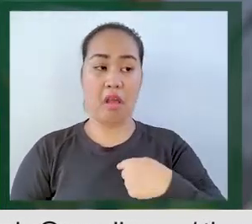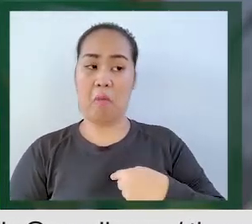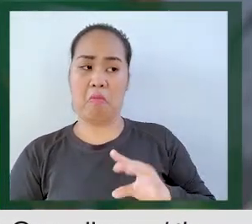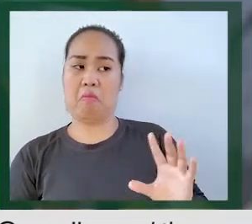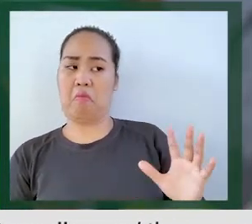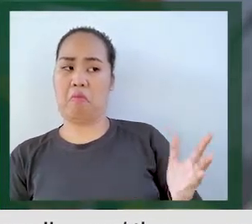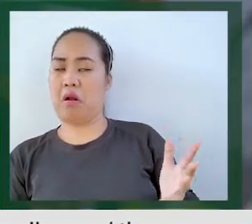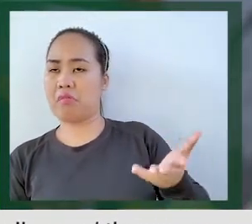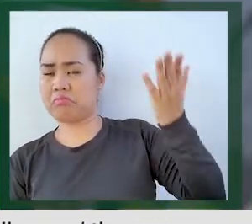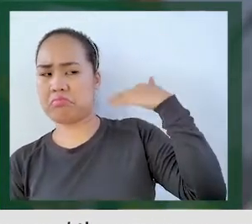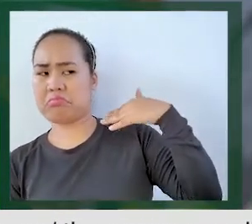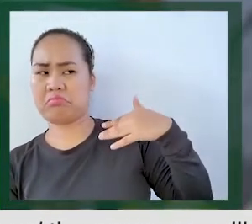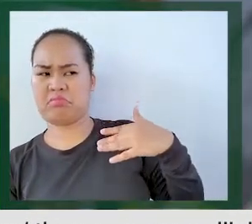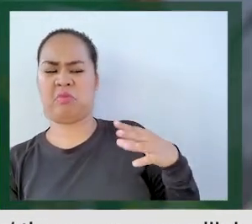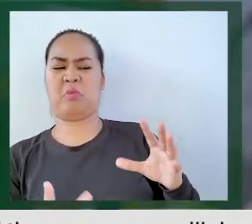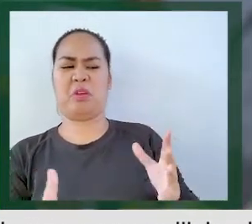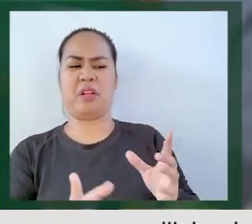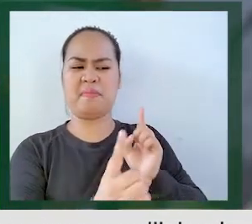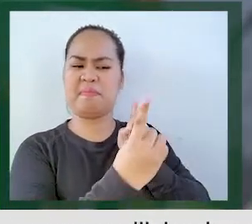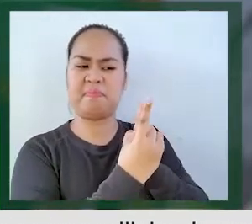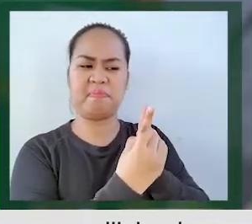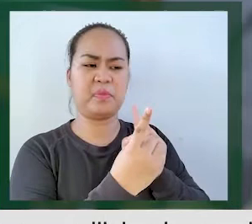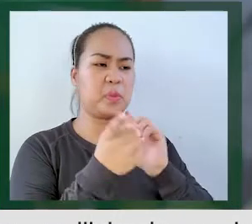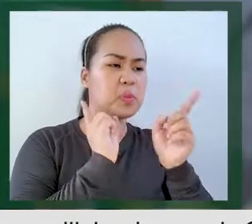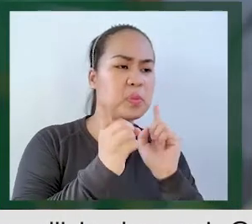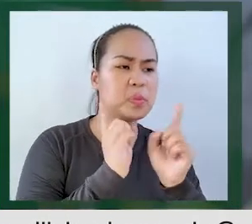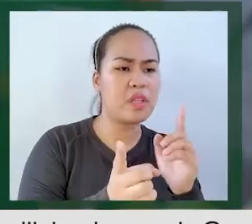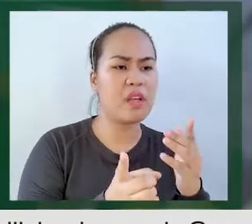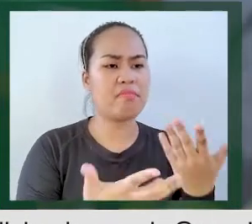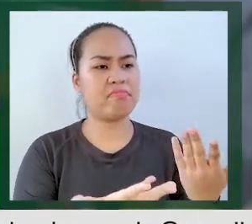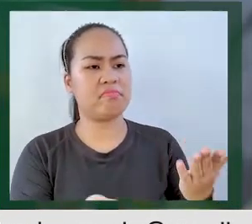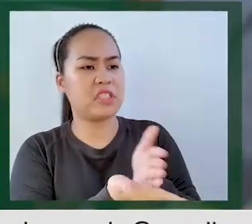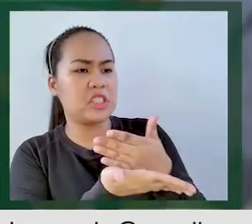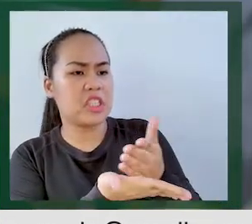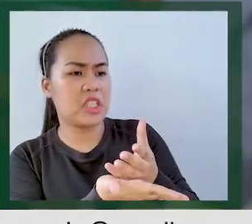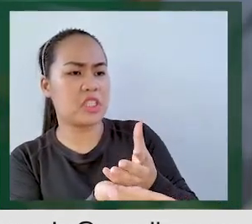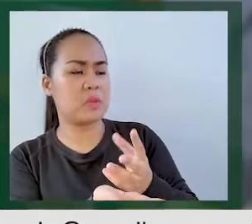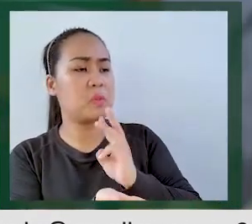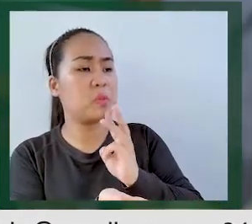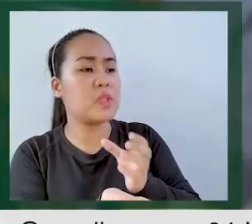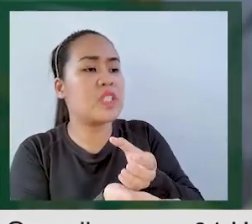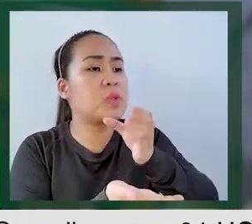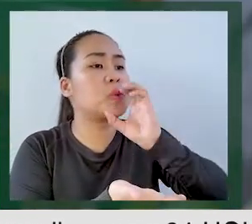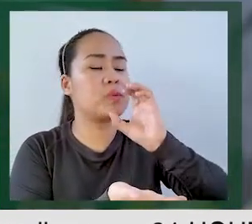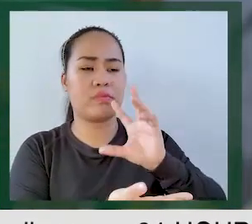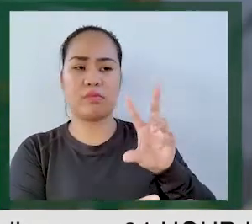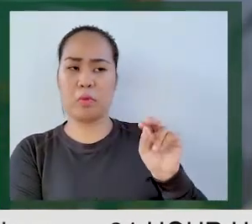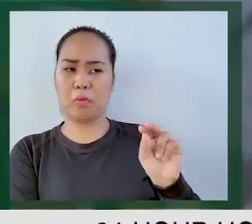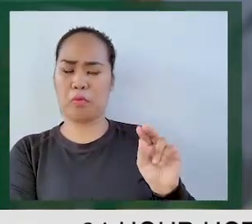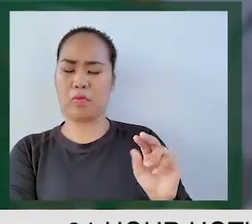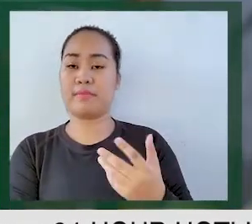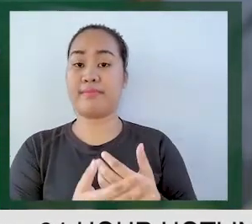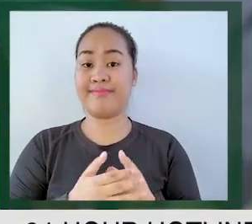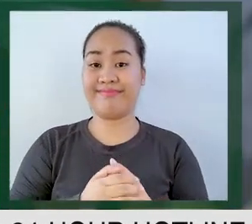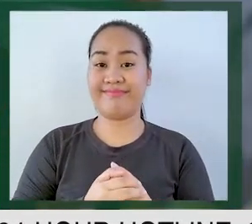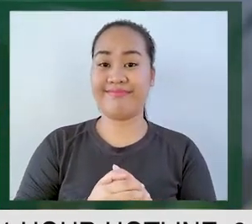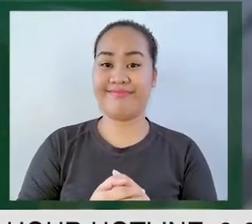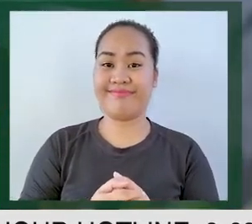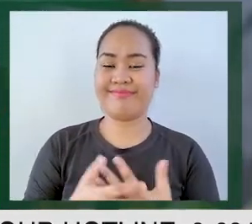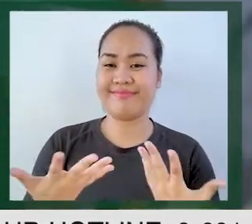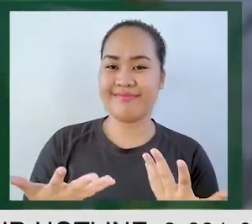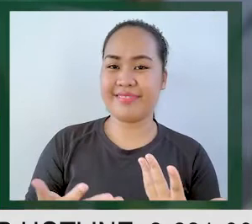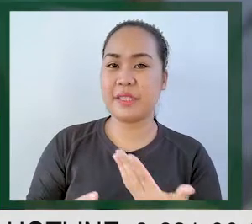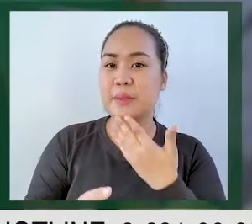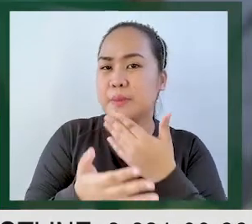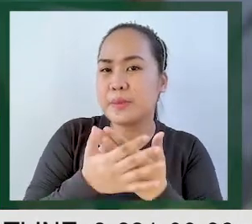kaming naging talagang close contact na as if nag-share man kami ng baso, walang ganon, di ba? So,